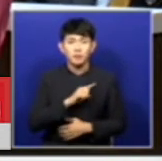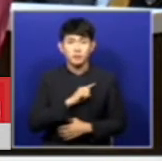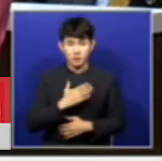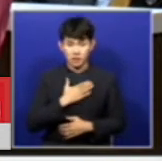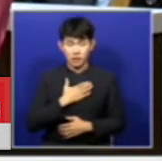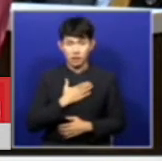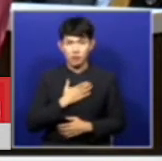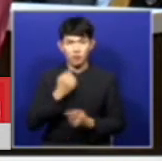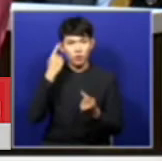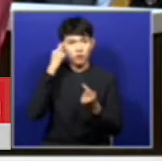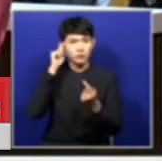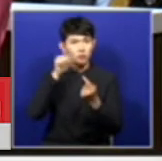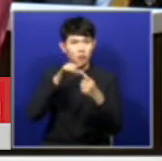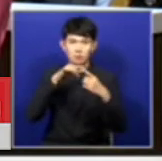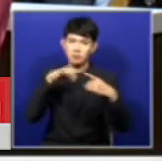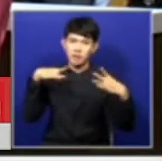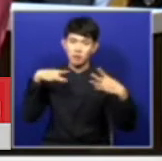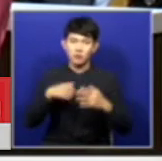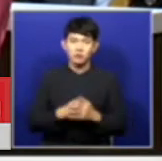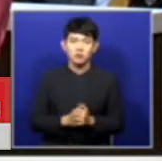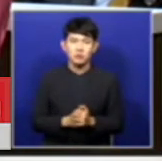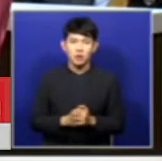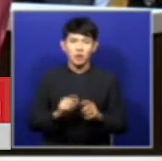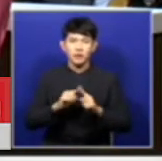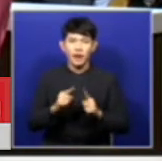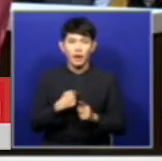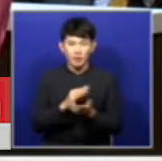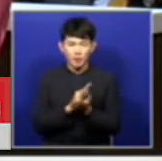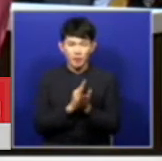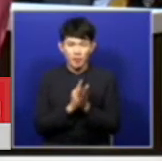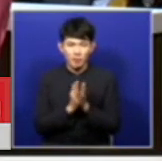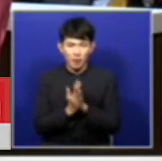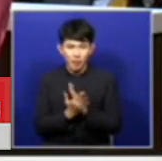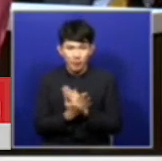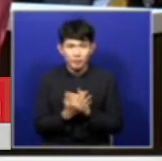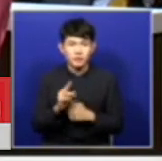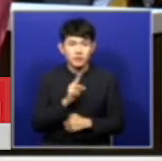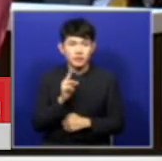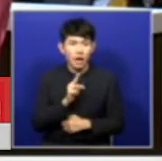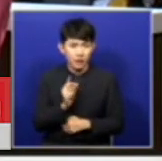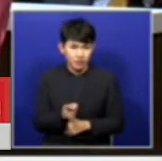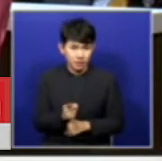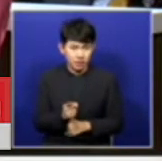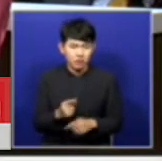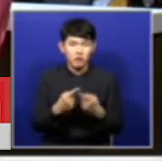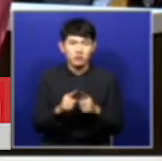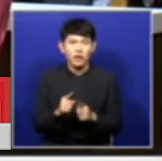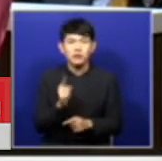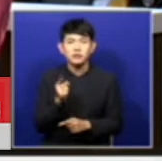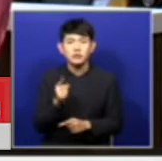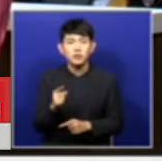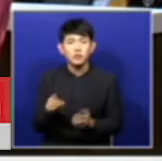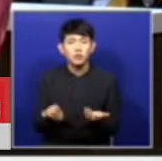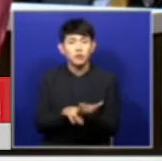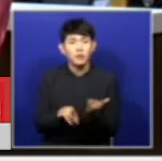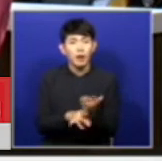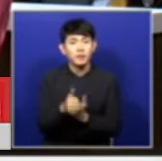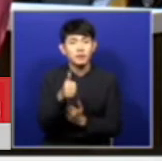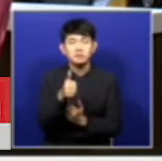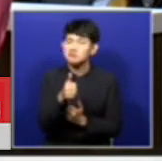ได้มีวัตถุประสงค์สำหรับการนี้แต่เราเอาไปดัดแปลงเพื่อให้มันเกิดขึ้นได้แต่สุดท้ายมันไม่เกิดประสิทธิภาพอย่างที่